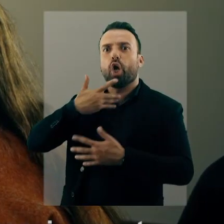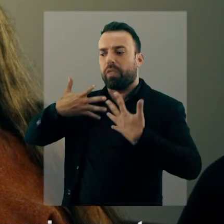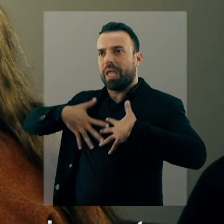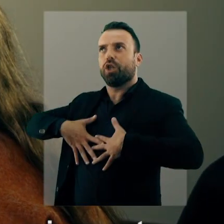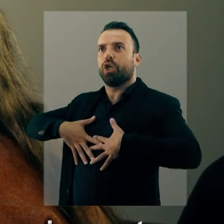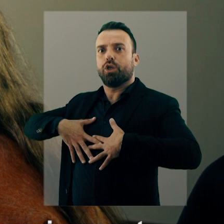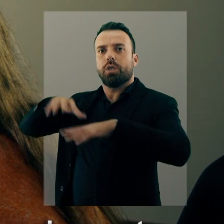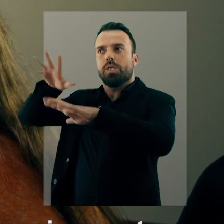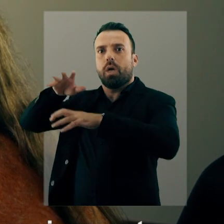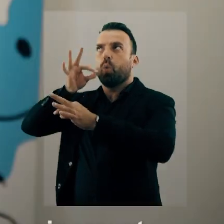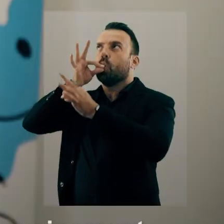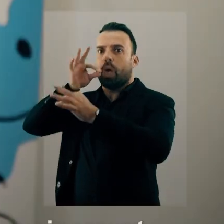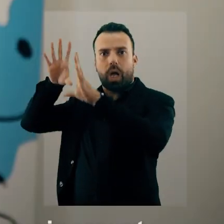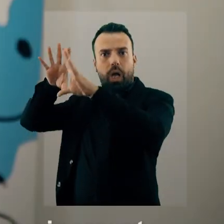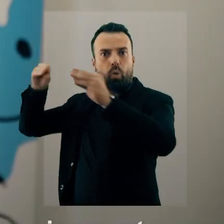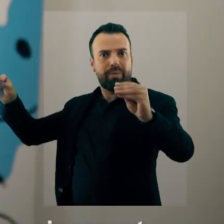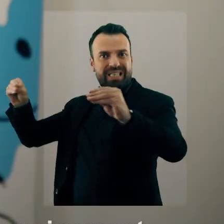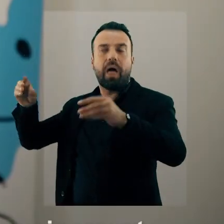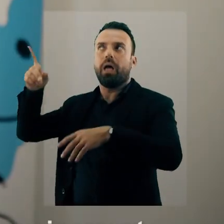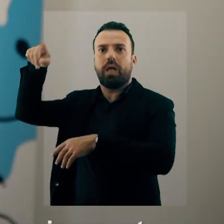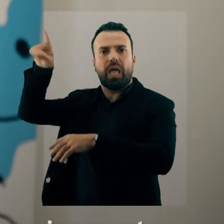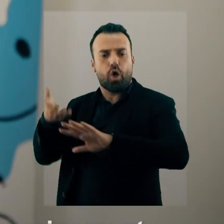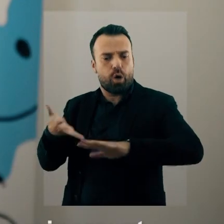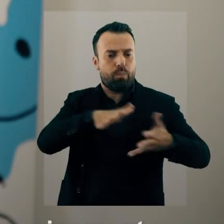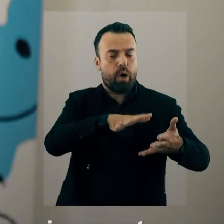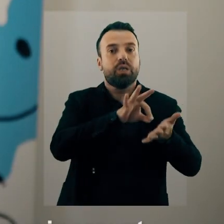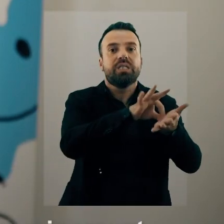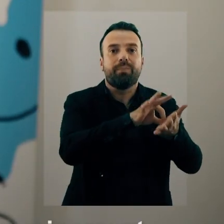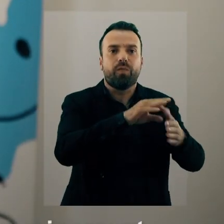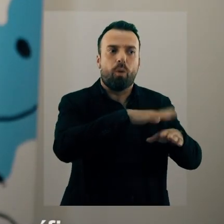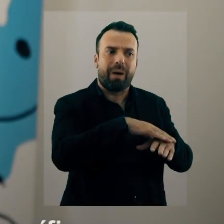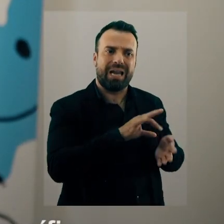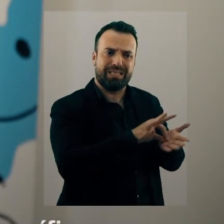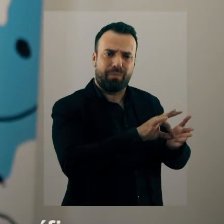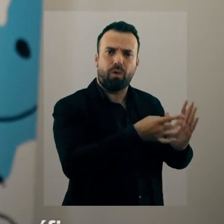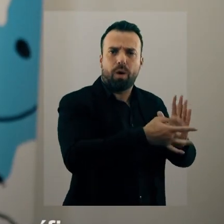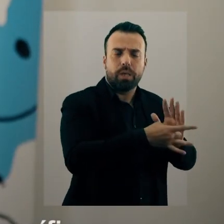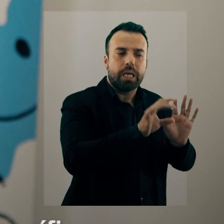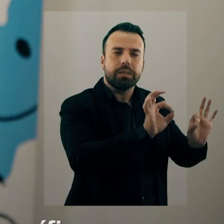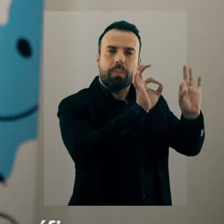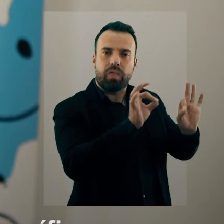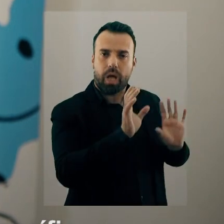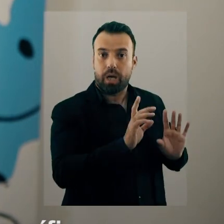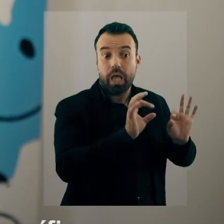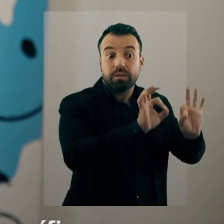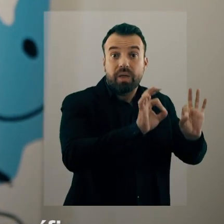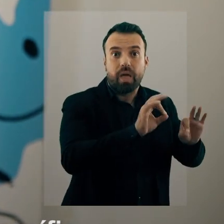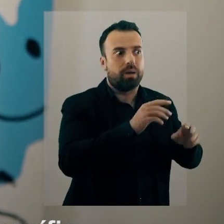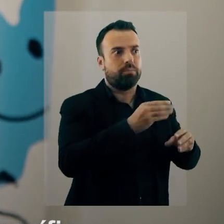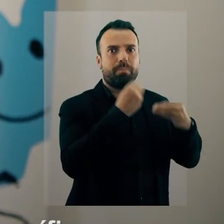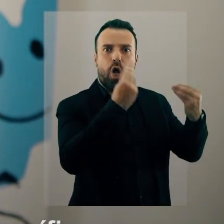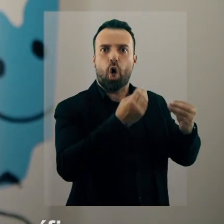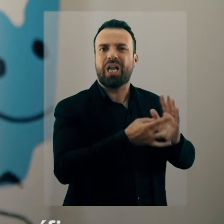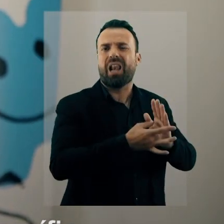Intentar fer transferència de coneixement, aquest coneixement que se generen dins la comunitat universitària que serveixin per donar un servei molt concret i molt específic,